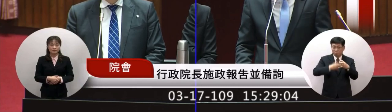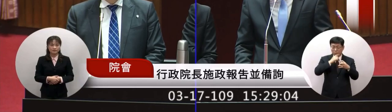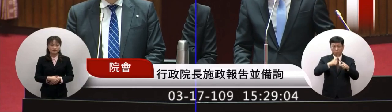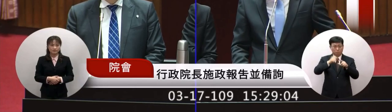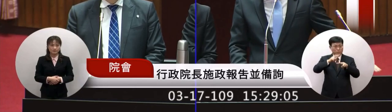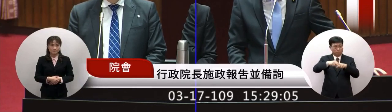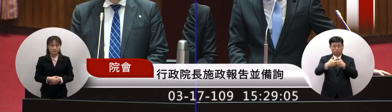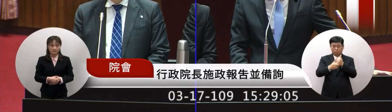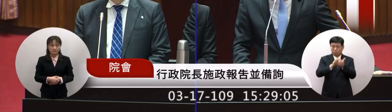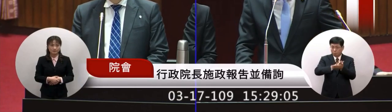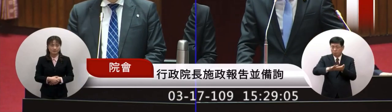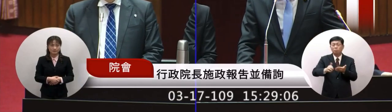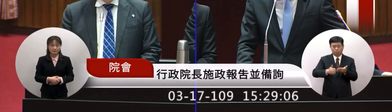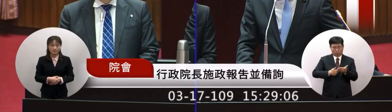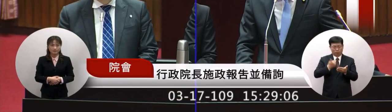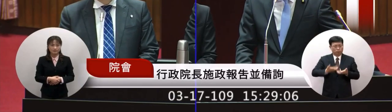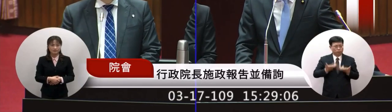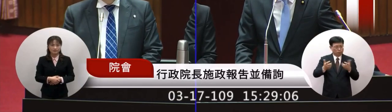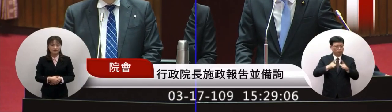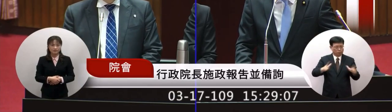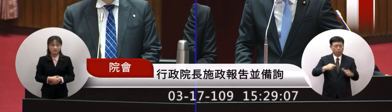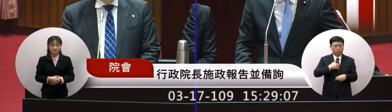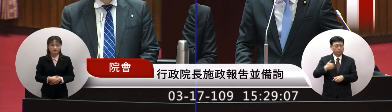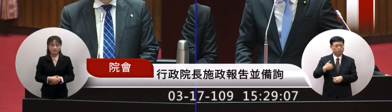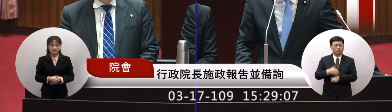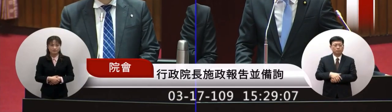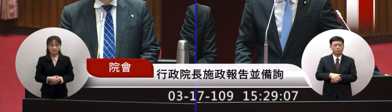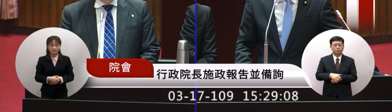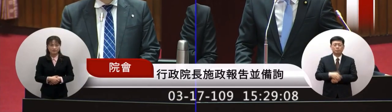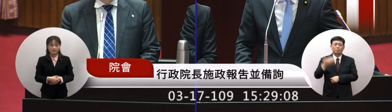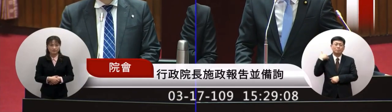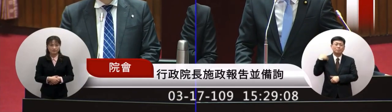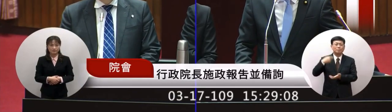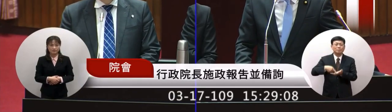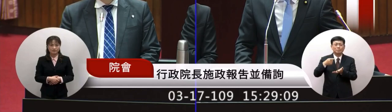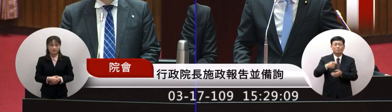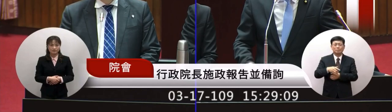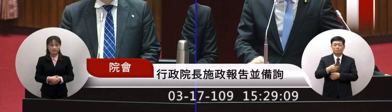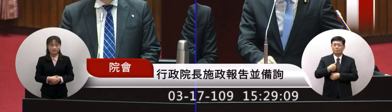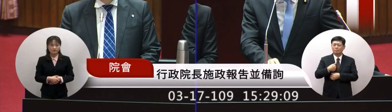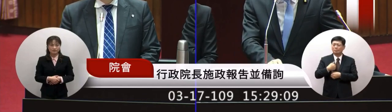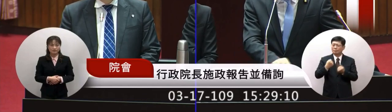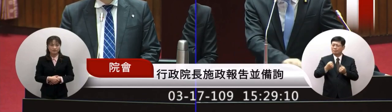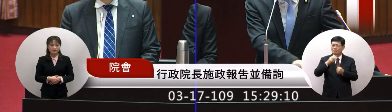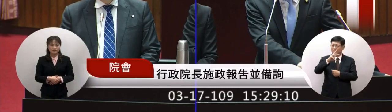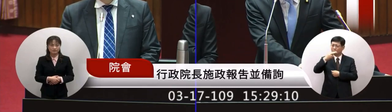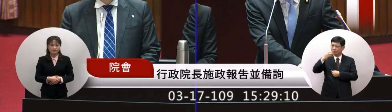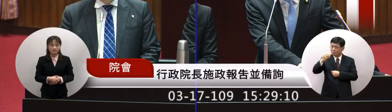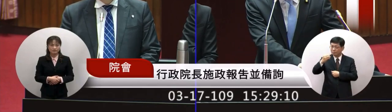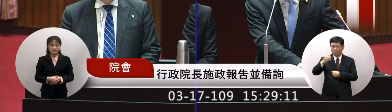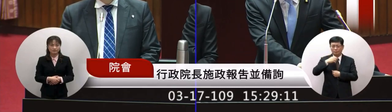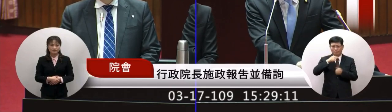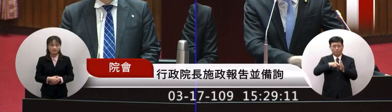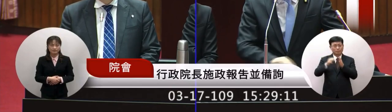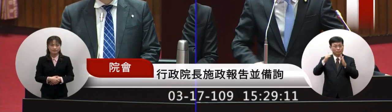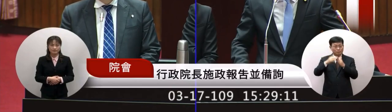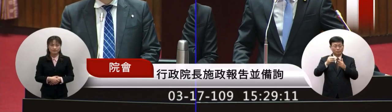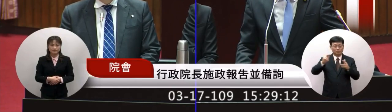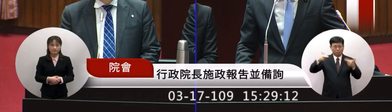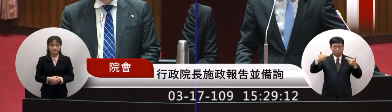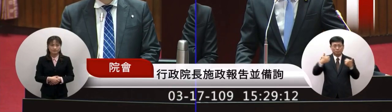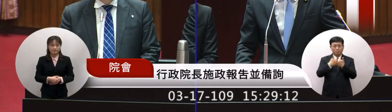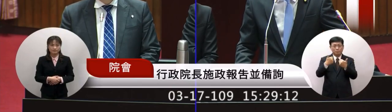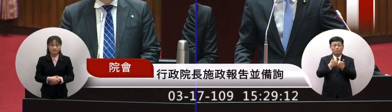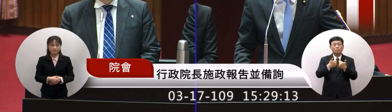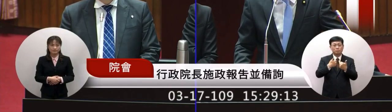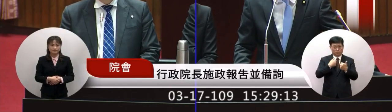共卫生其实可以有更大的贡献。上一次我们在 WHO 的专家线上会议的时